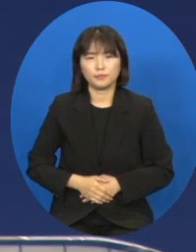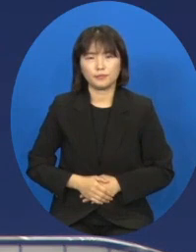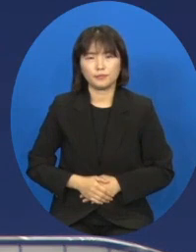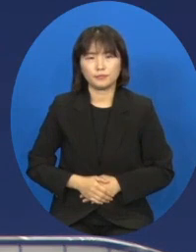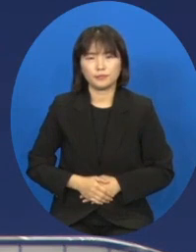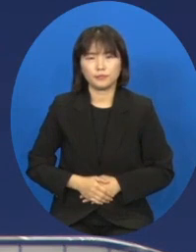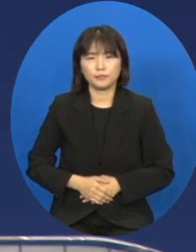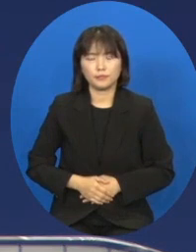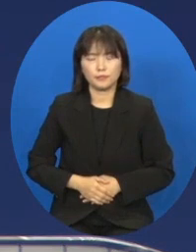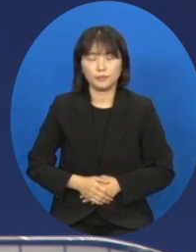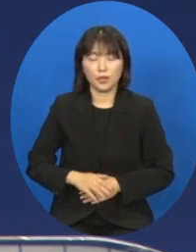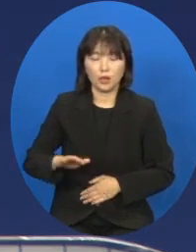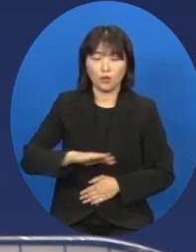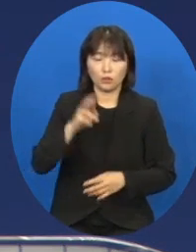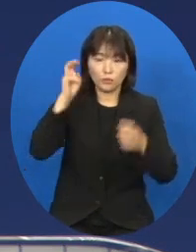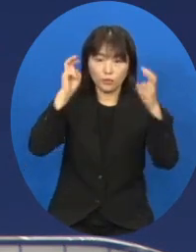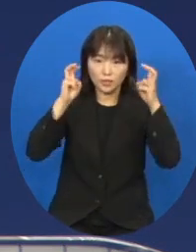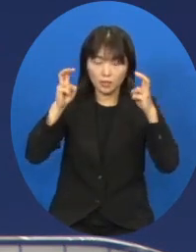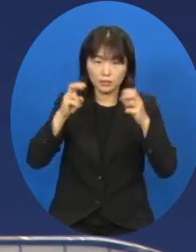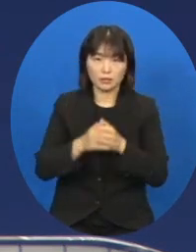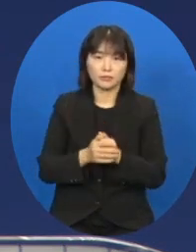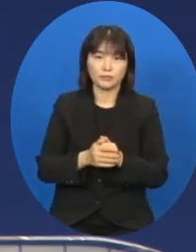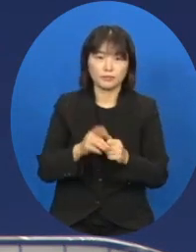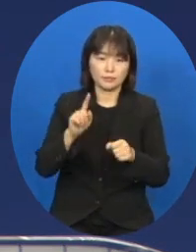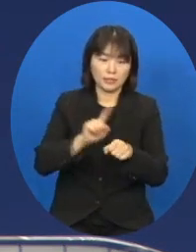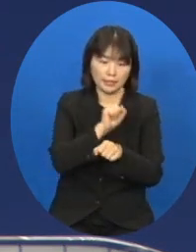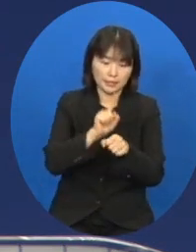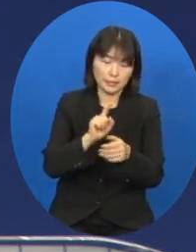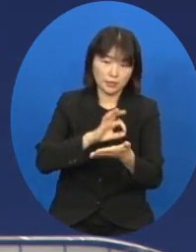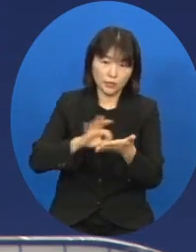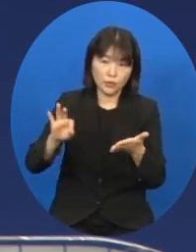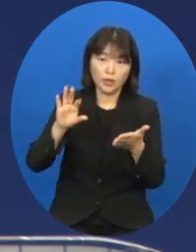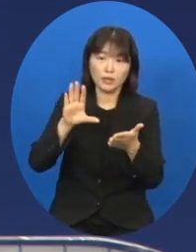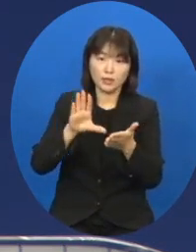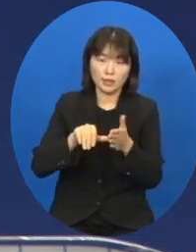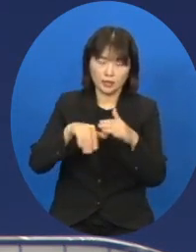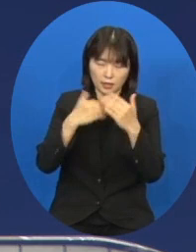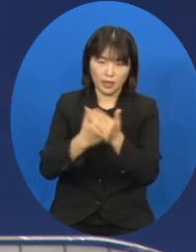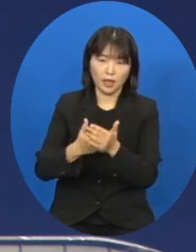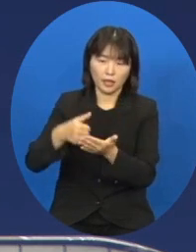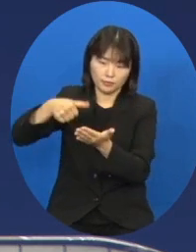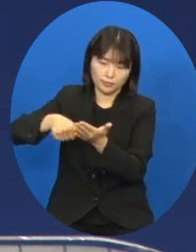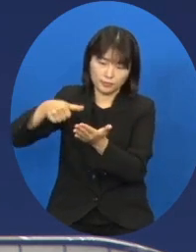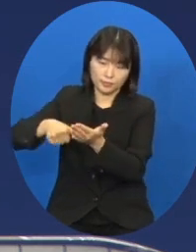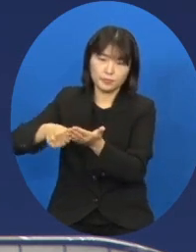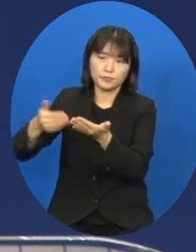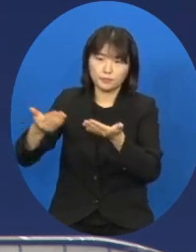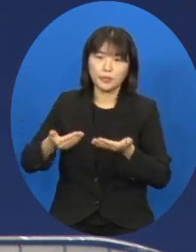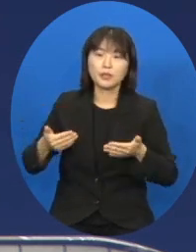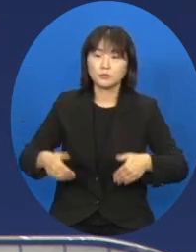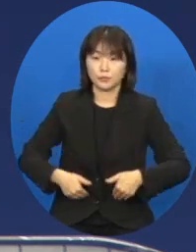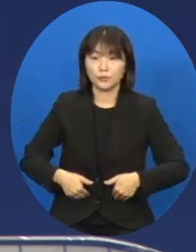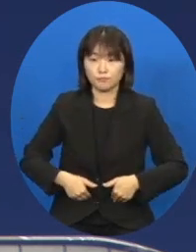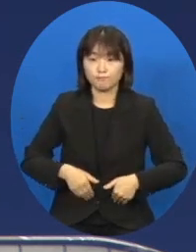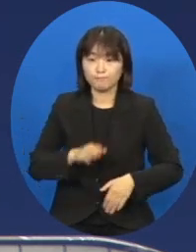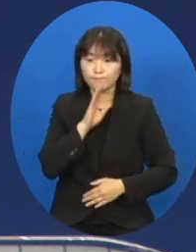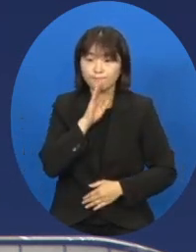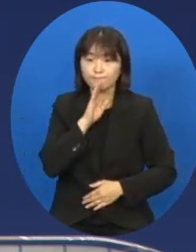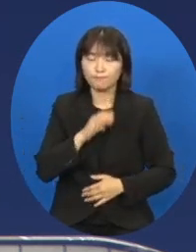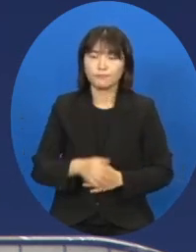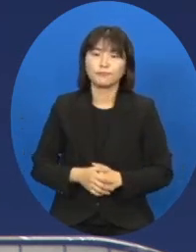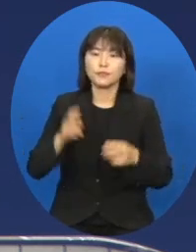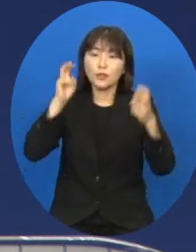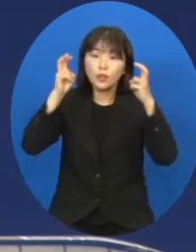우리가 직장에서 시간 한 시간을 써도 다 결제를 맞잖아요. 직장에서